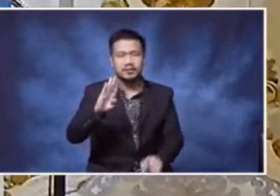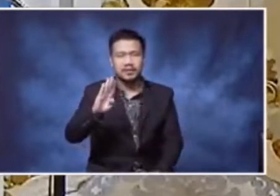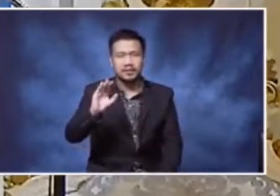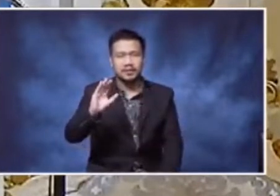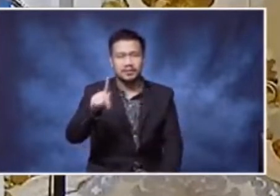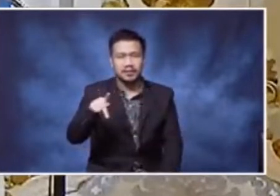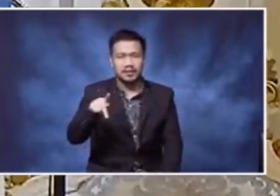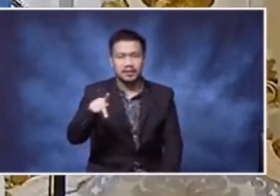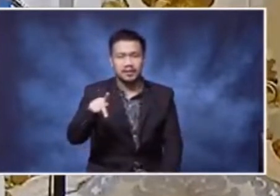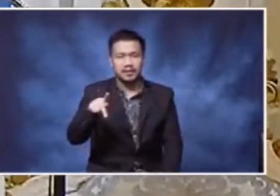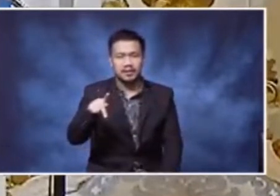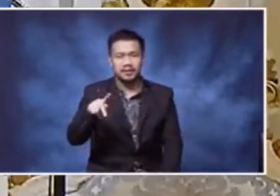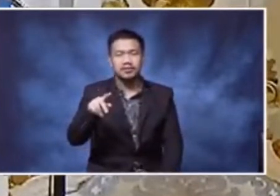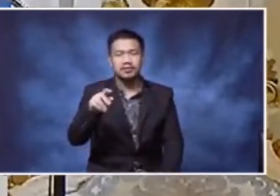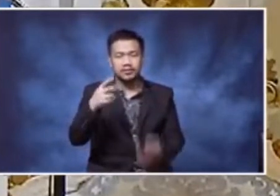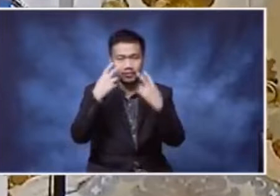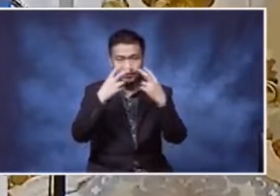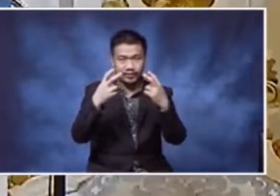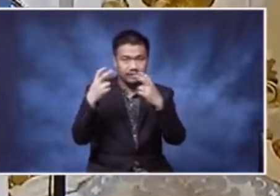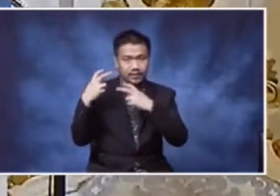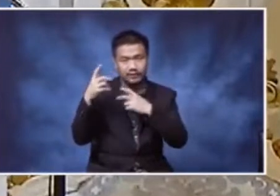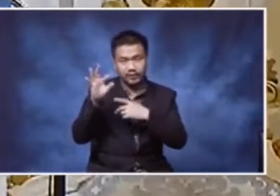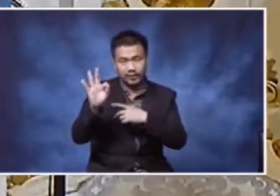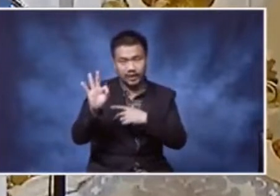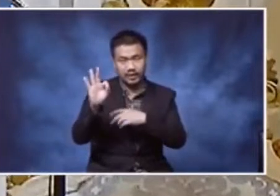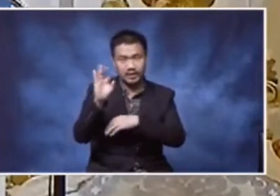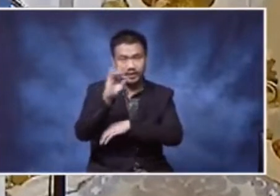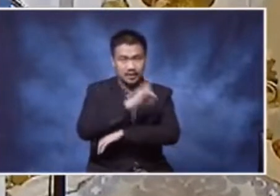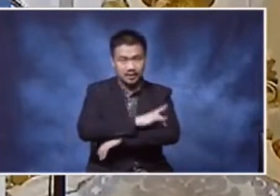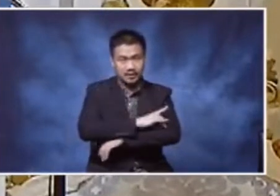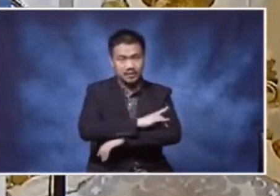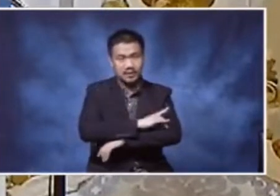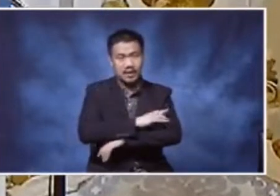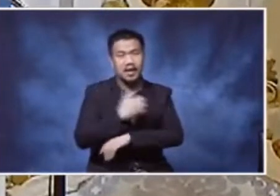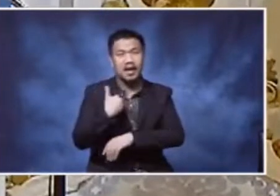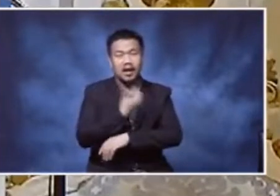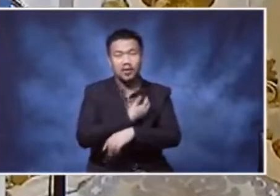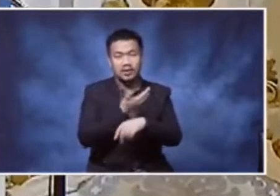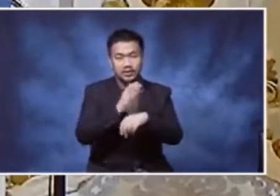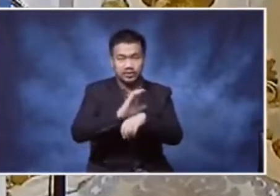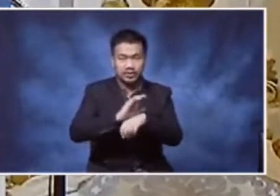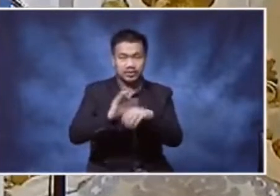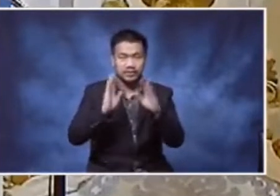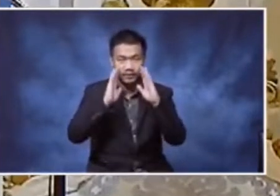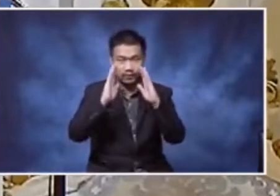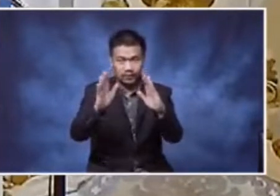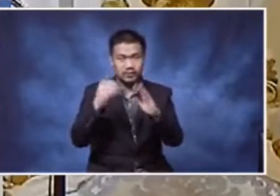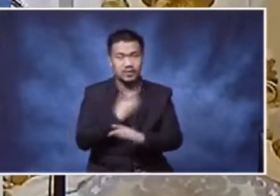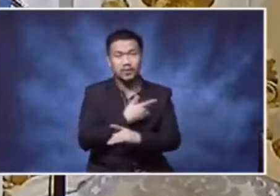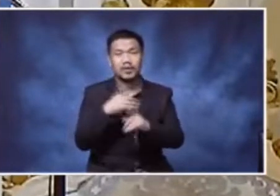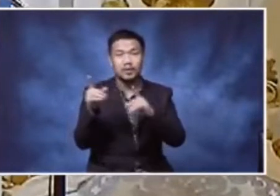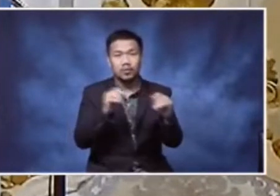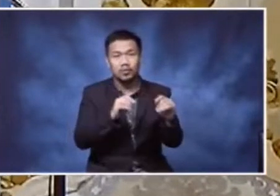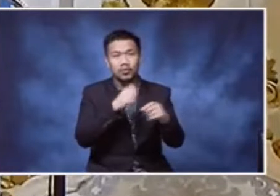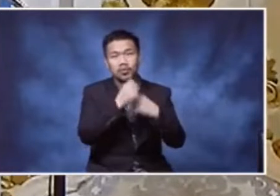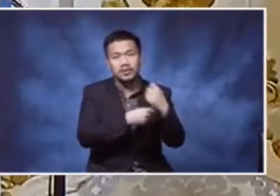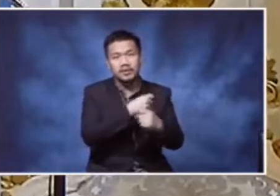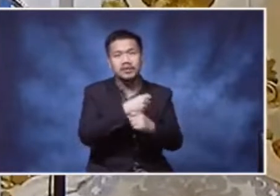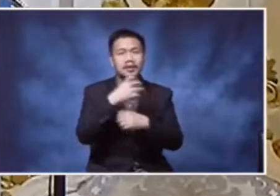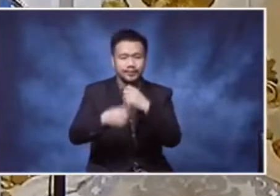pastoral priorities na ginagawa po natin taon-taon mula noong